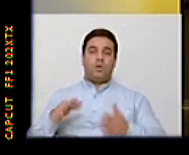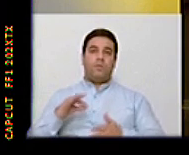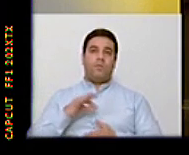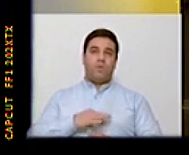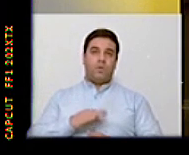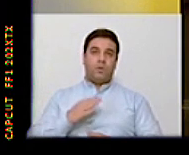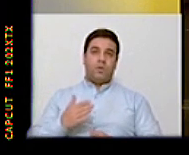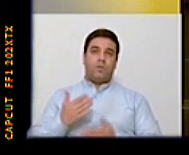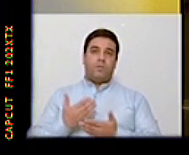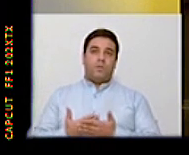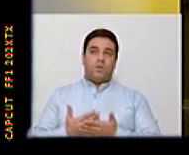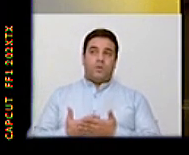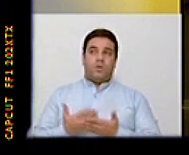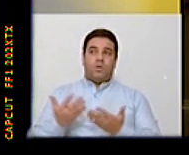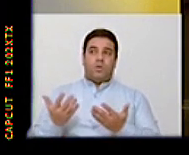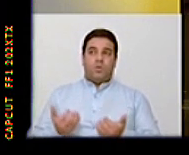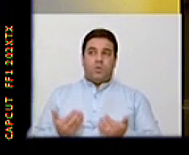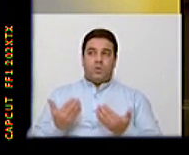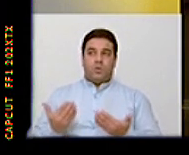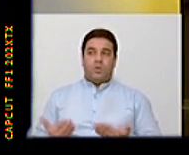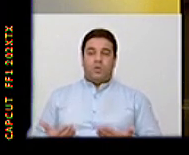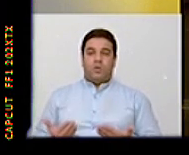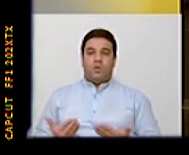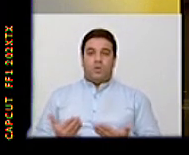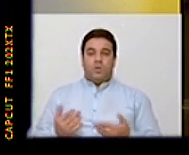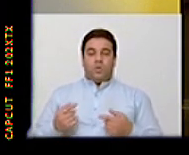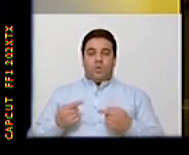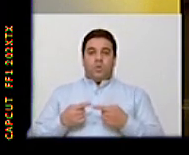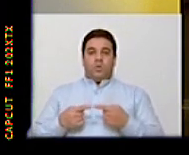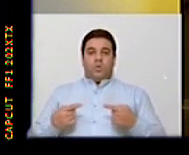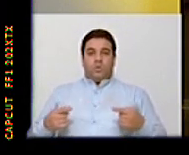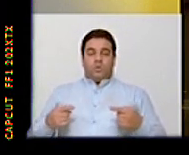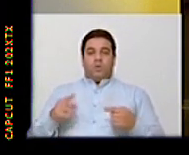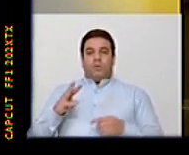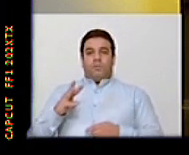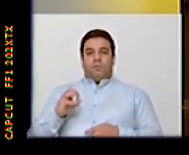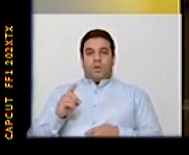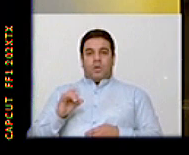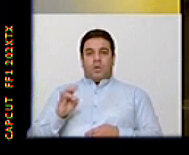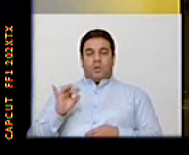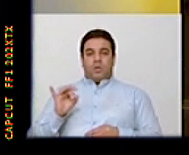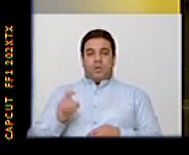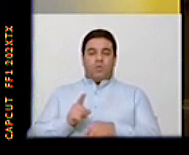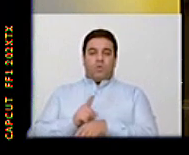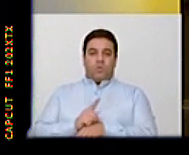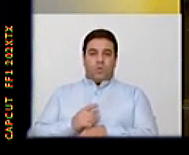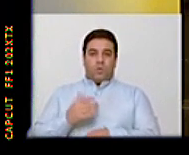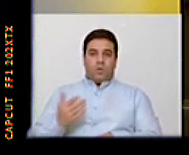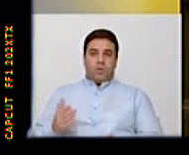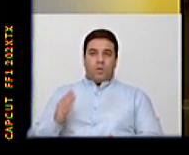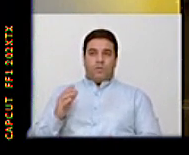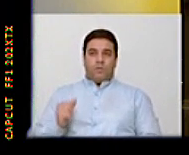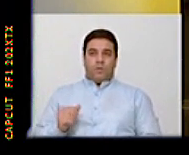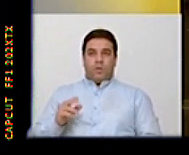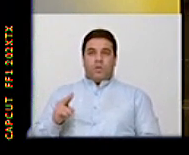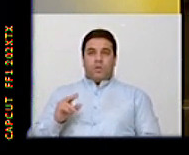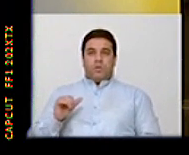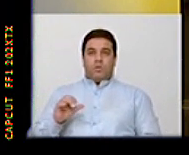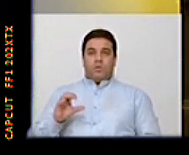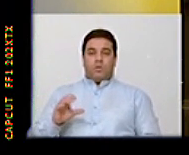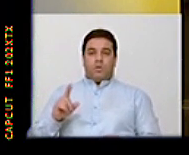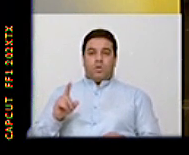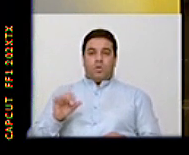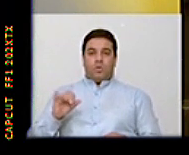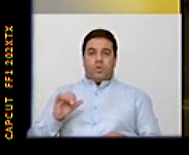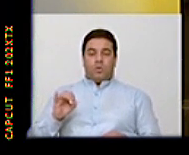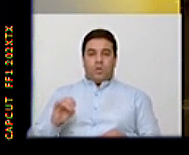foydalaniladi. Masalan, olaylik, turli xil mexanizmlar, soatlar va dastgohlar,